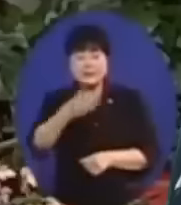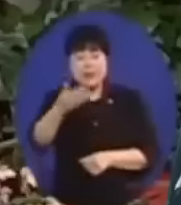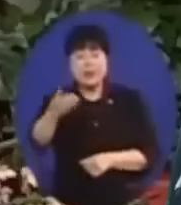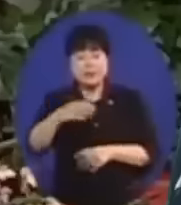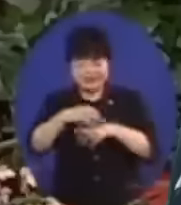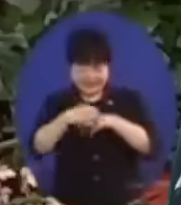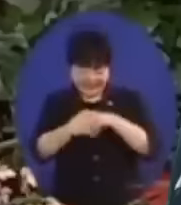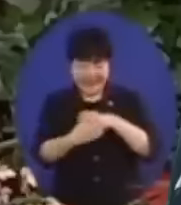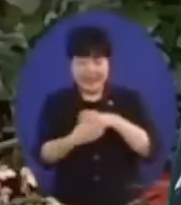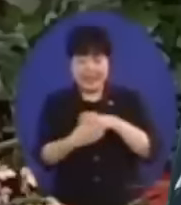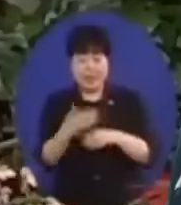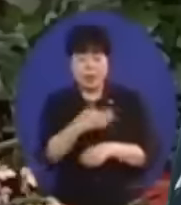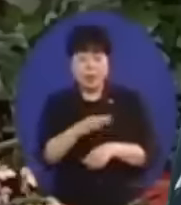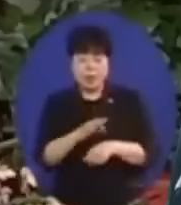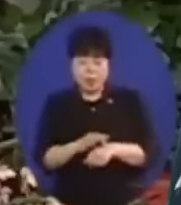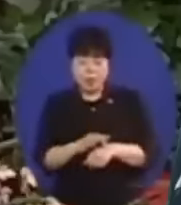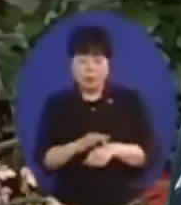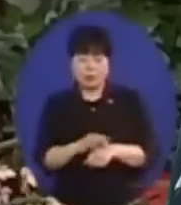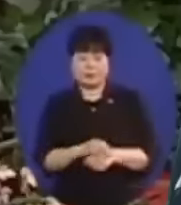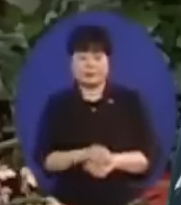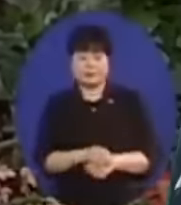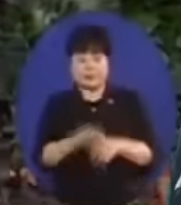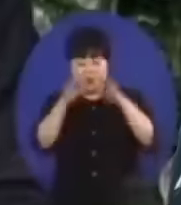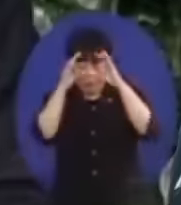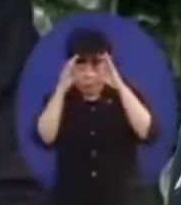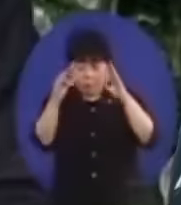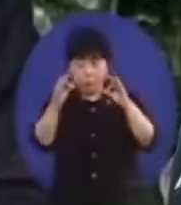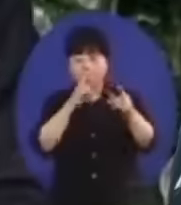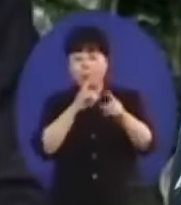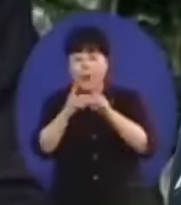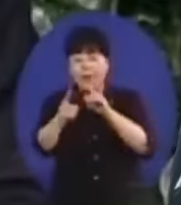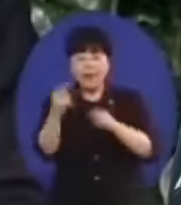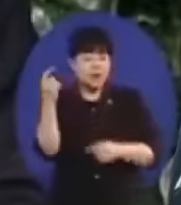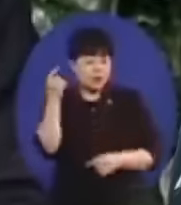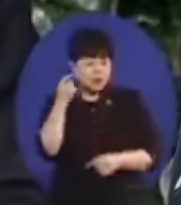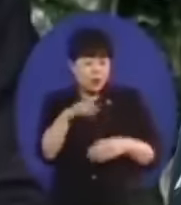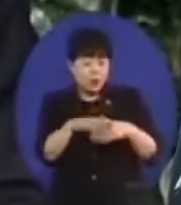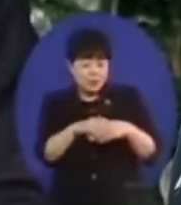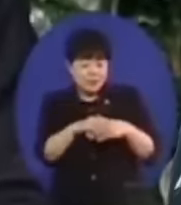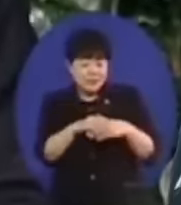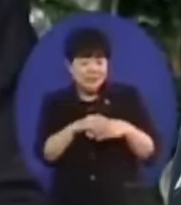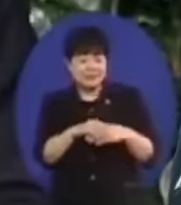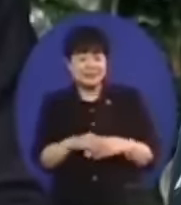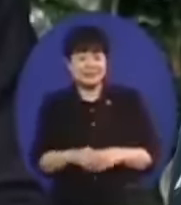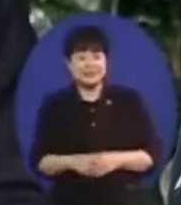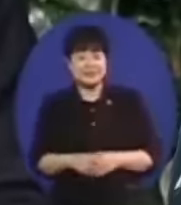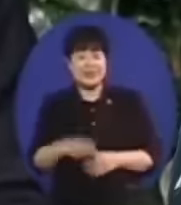것입니다. 우리 육체는 보고 듣고 말하고 만지고 하는 모든